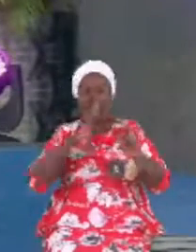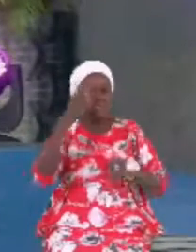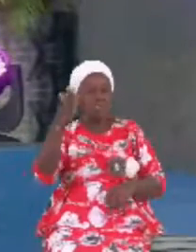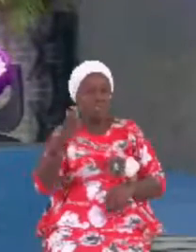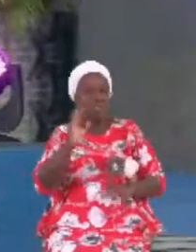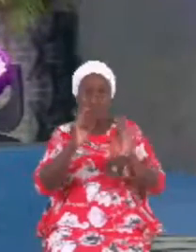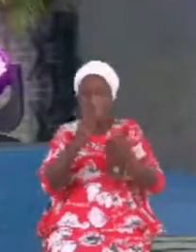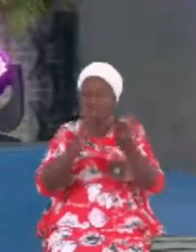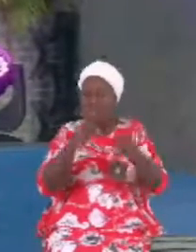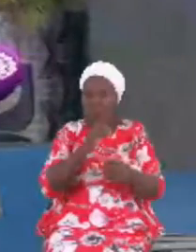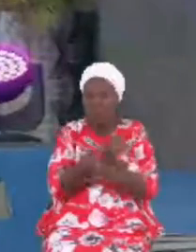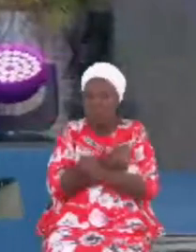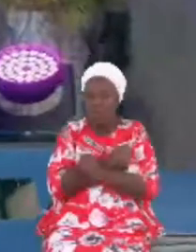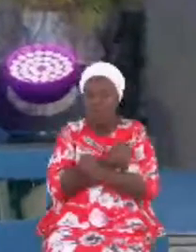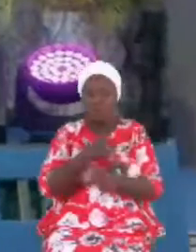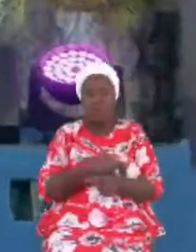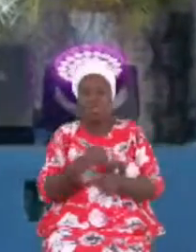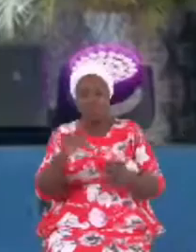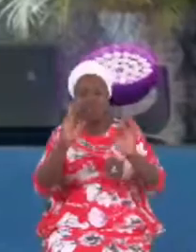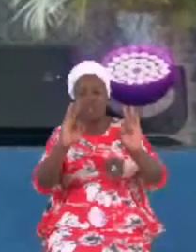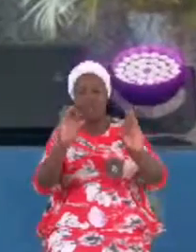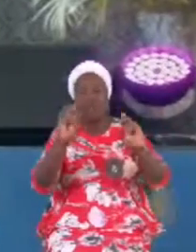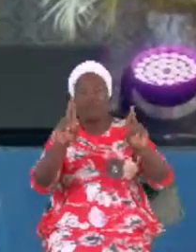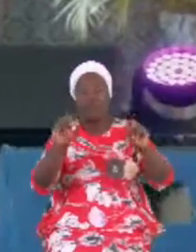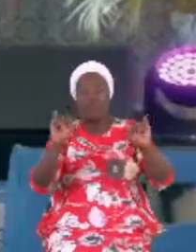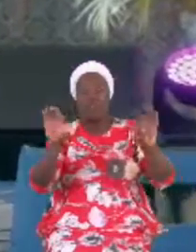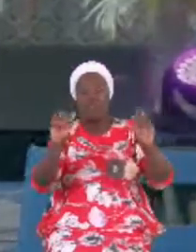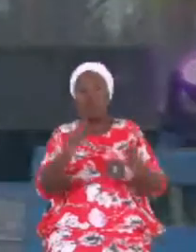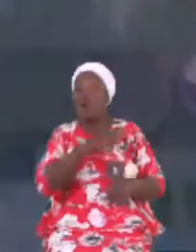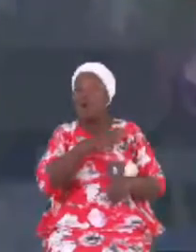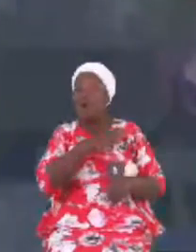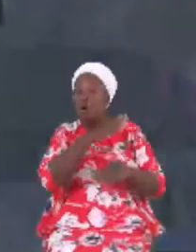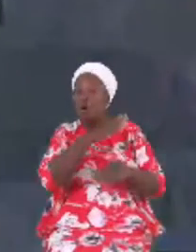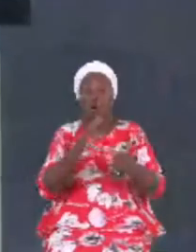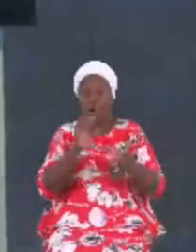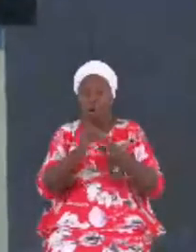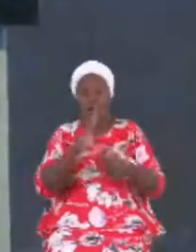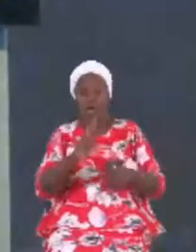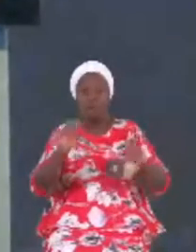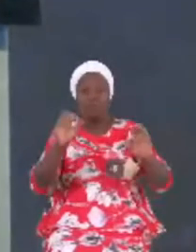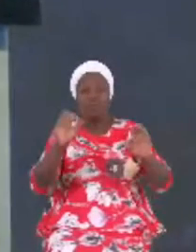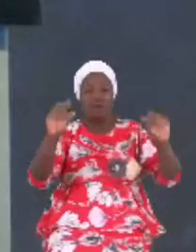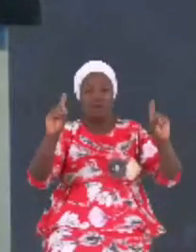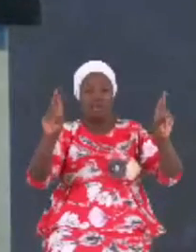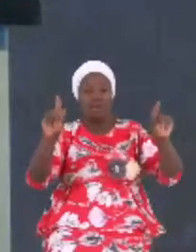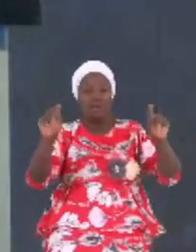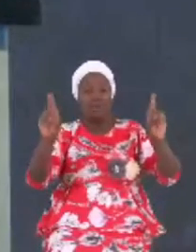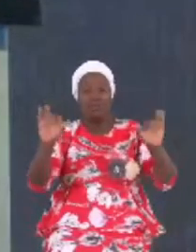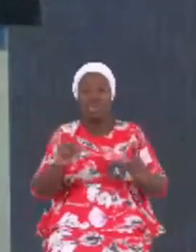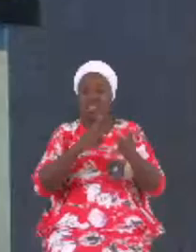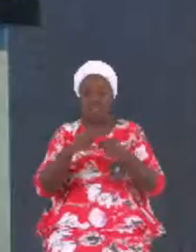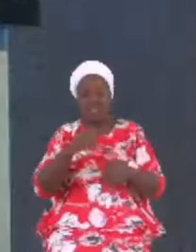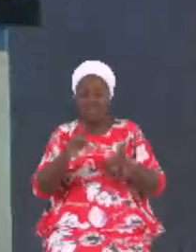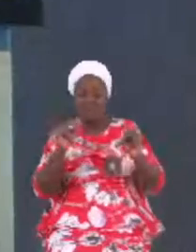ciel. Si quelqu'un aime sa fornication ou son adultère plus que Dieu, aidez. Je ne peux pas abandonner